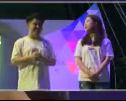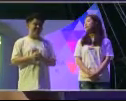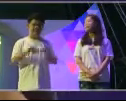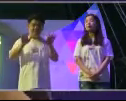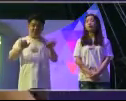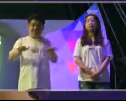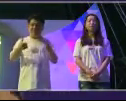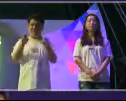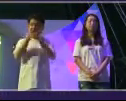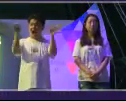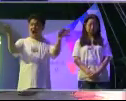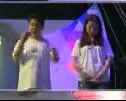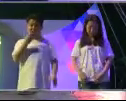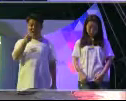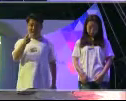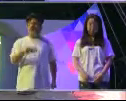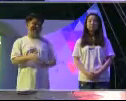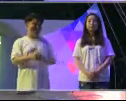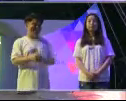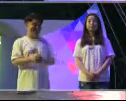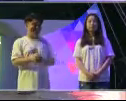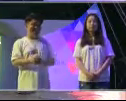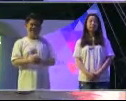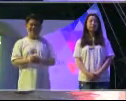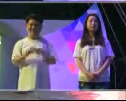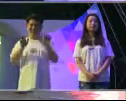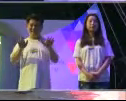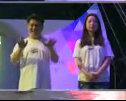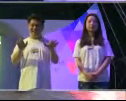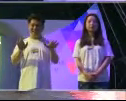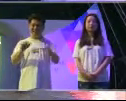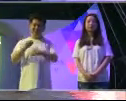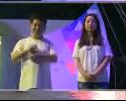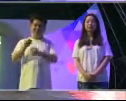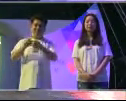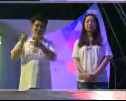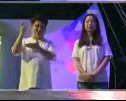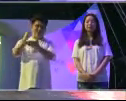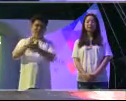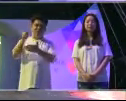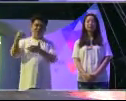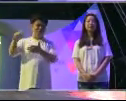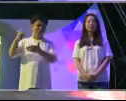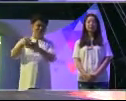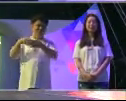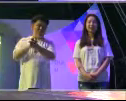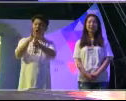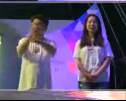지금 당장 같이하며 쳐줄 수 있을까요 여러분 분양 폭 90 6항 폐지 어째